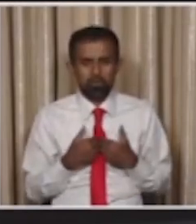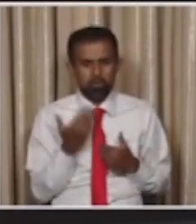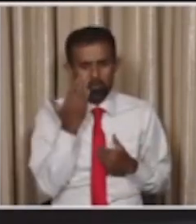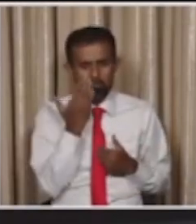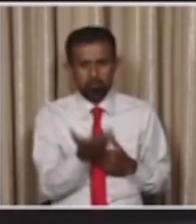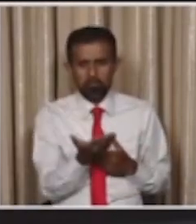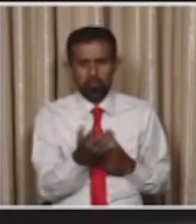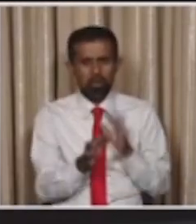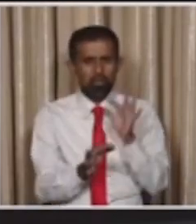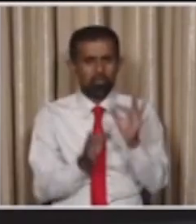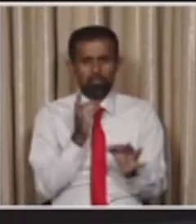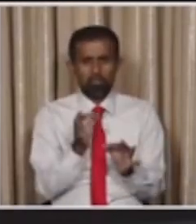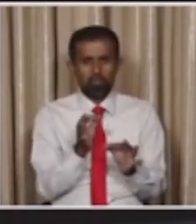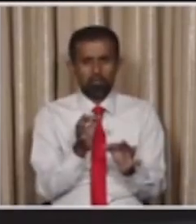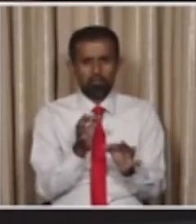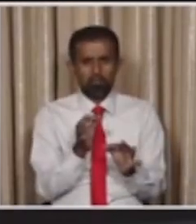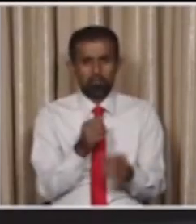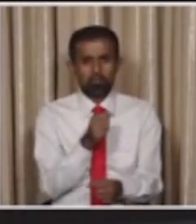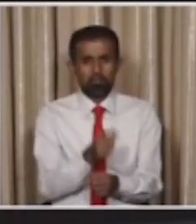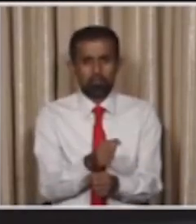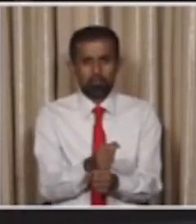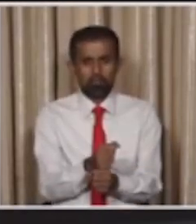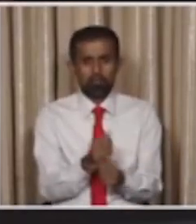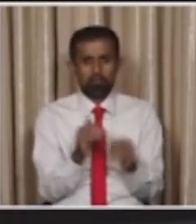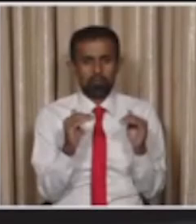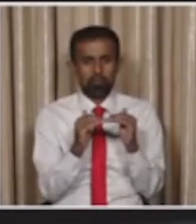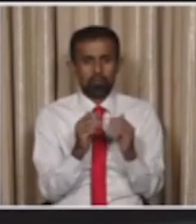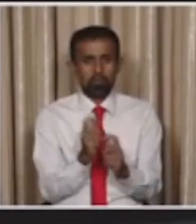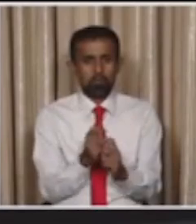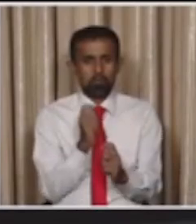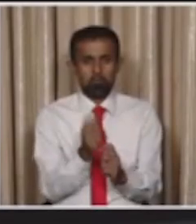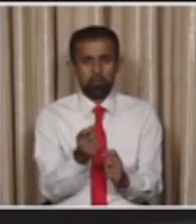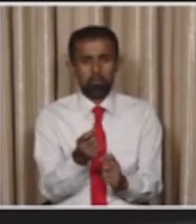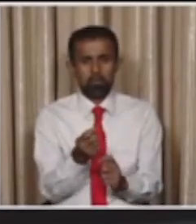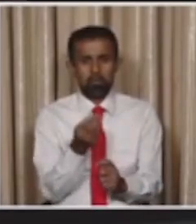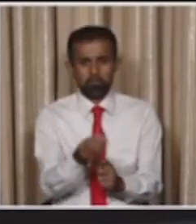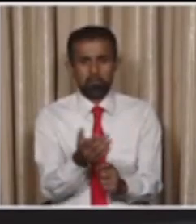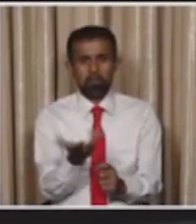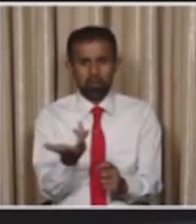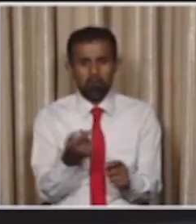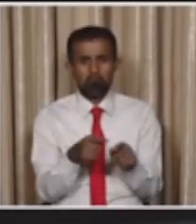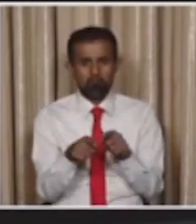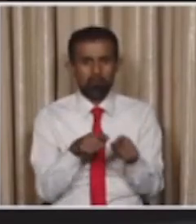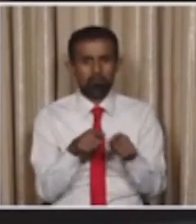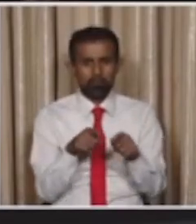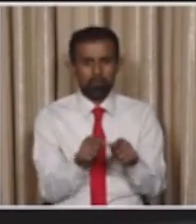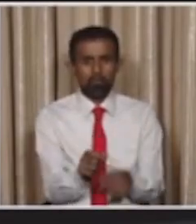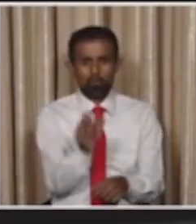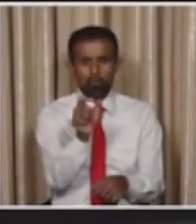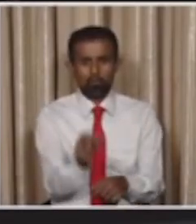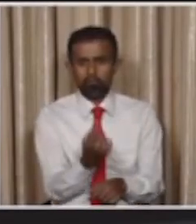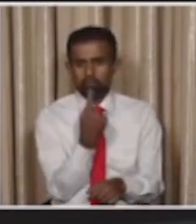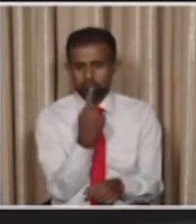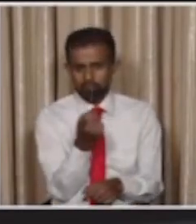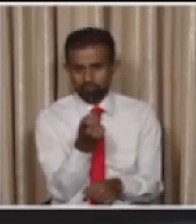මේ කියන කතාවල් වලට අනුව රජෙන් සාධාරණ වන්දියක් නොලබෙන ආකාරයක් තමයි ඔබතුමන්ලා සදාන්